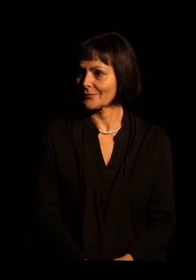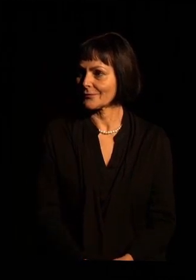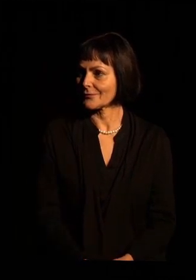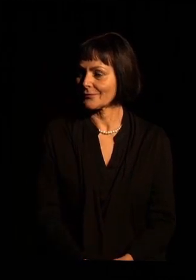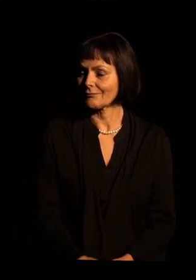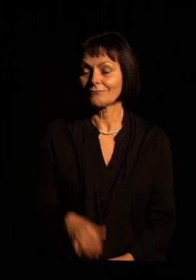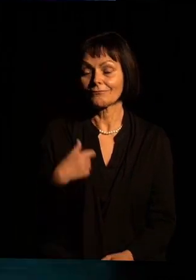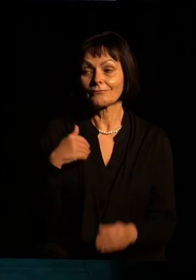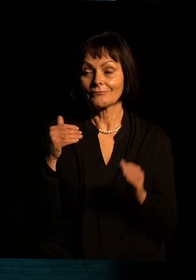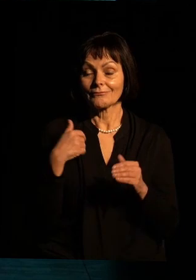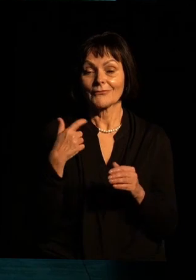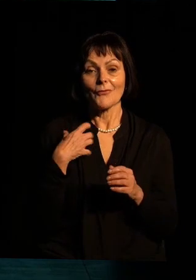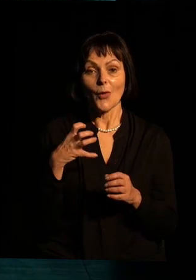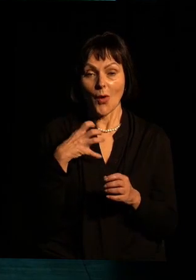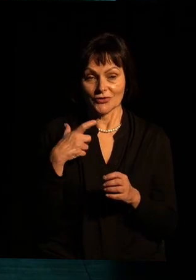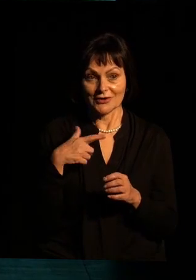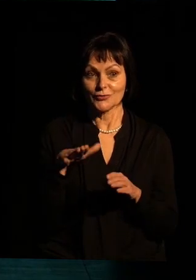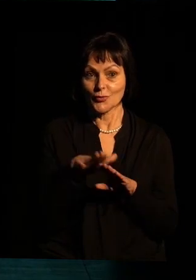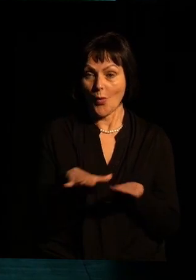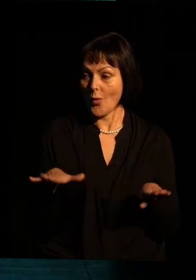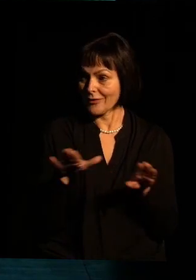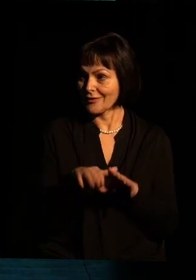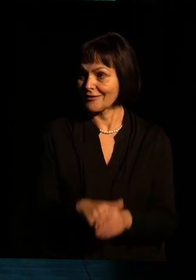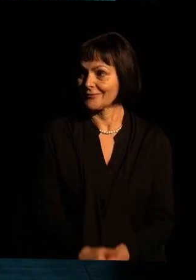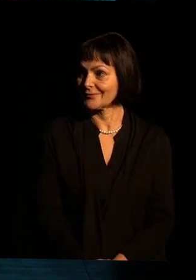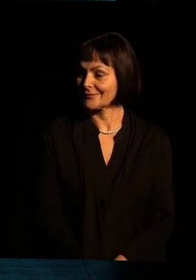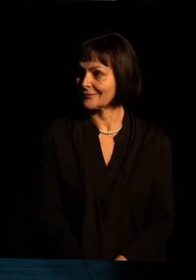To my się tutaj pozwolimy rozgościć na tym stoliku.